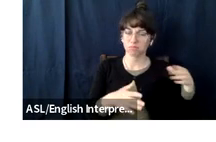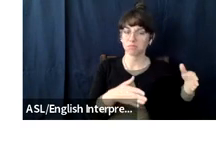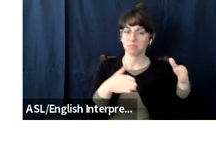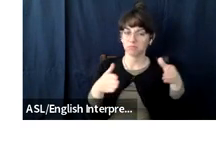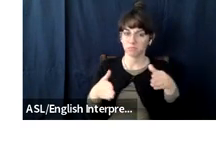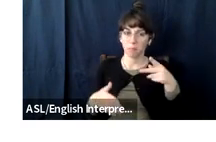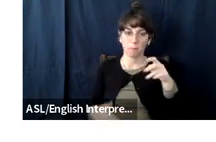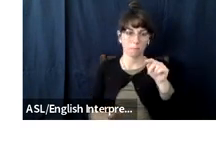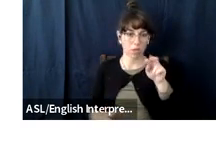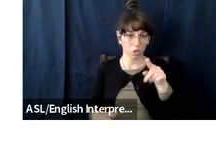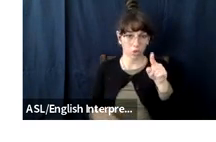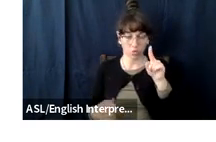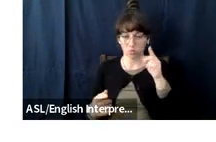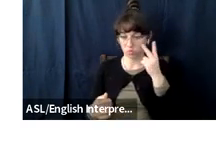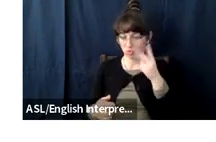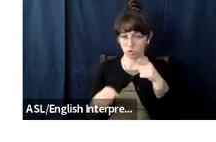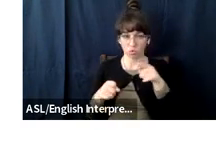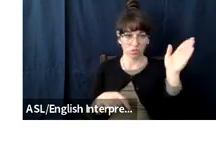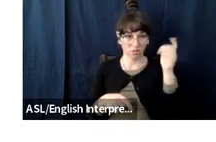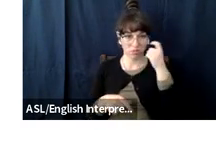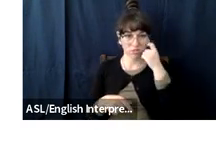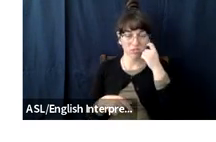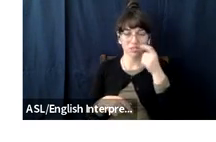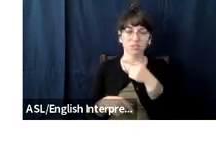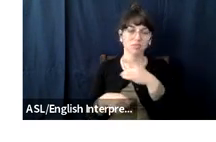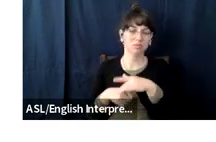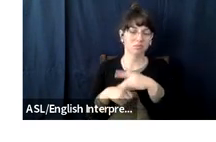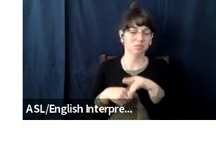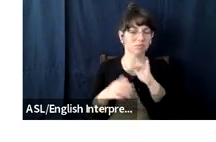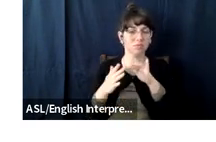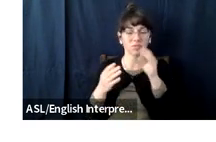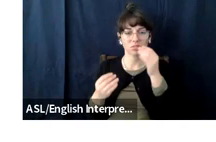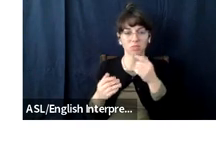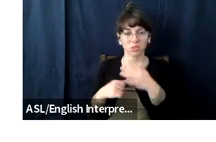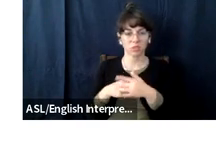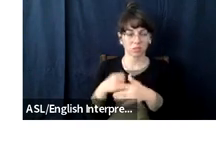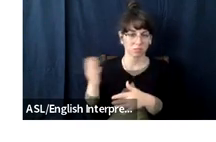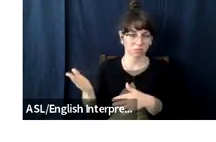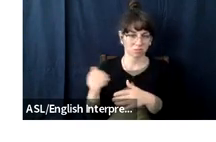is available and his contact information phone number are listed on that slide as well.